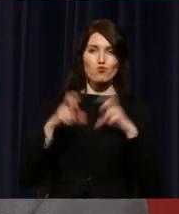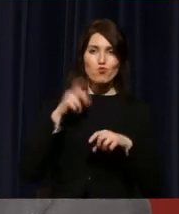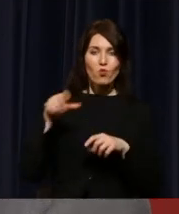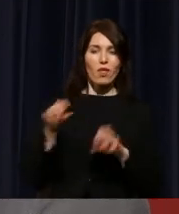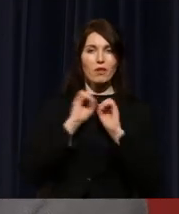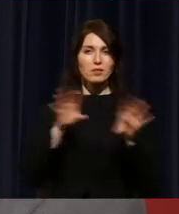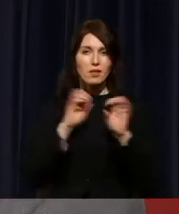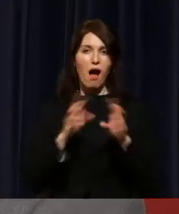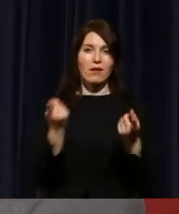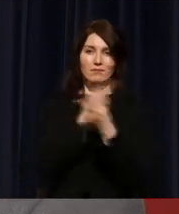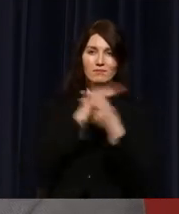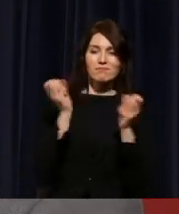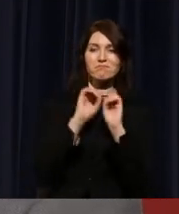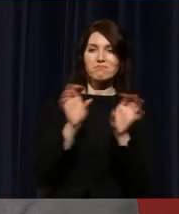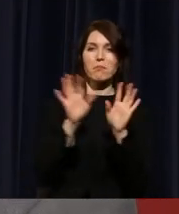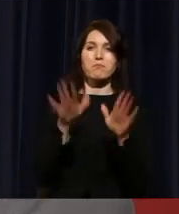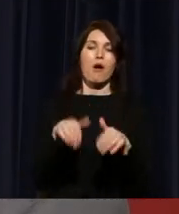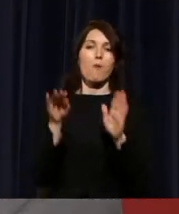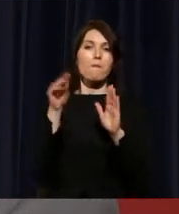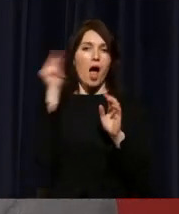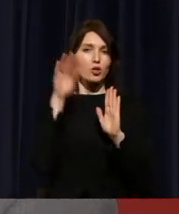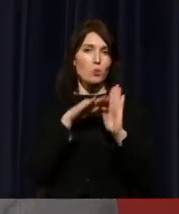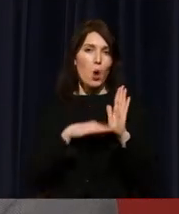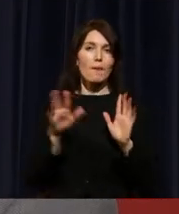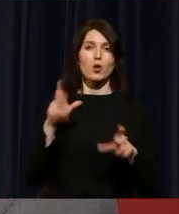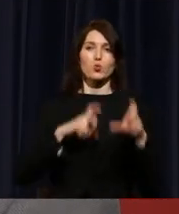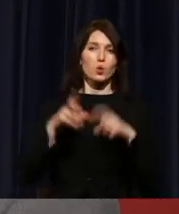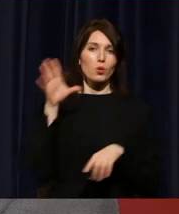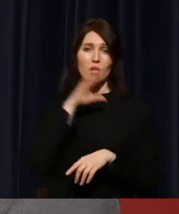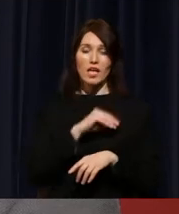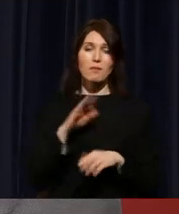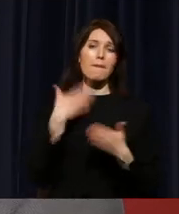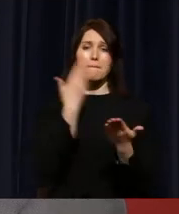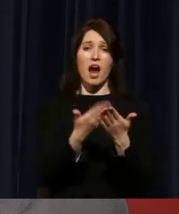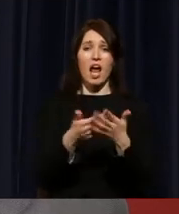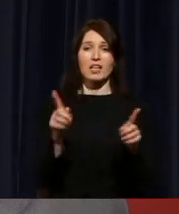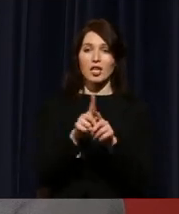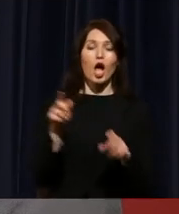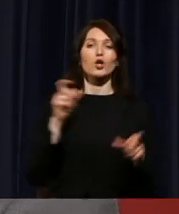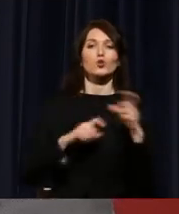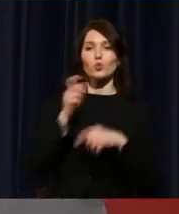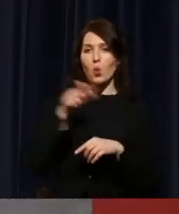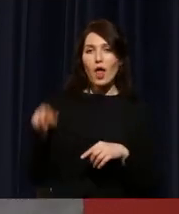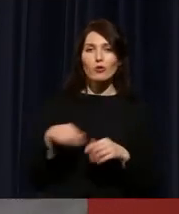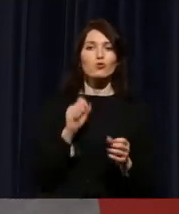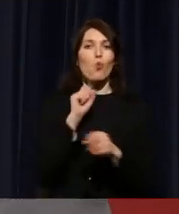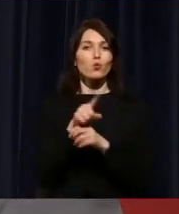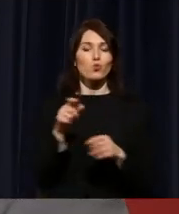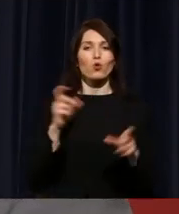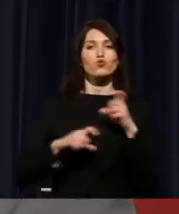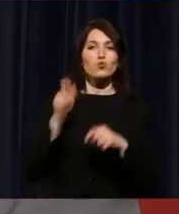un izstāstīt par programmām, izstāstīt par studiju iespējām, parādīt arī studentus un uzdot